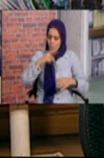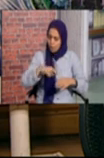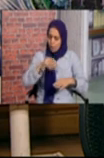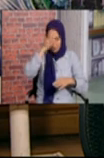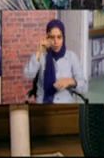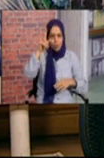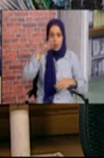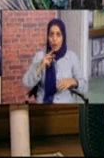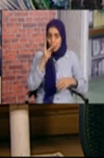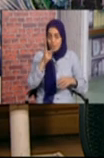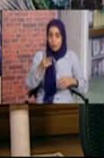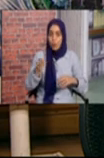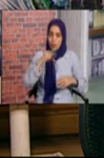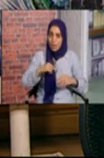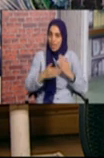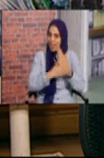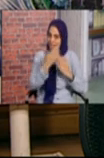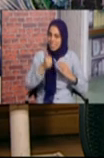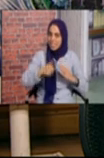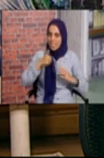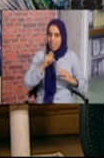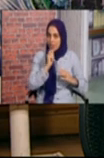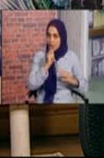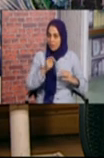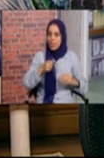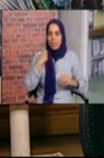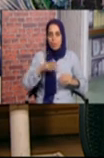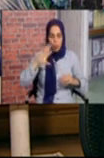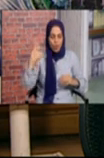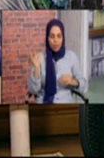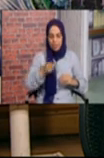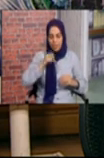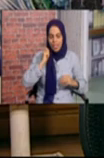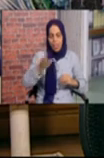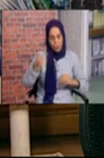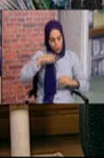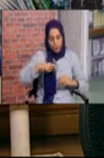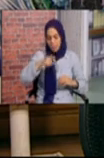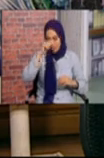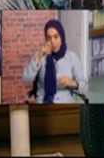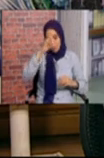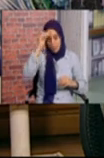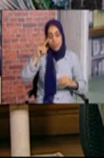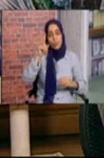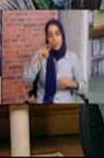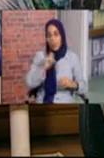الله نشوفكم في حلقة جديدة. شكرا جزيلا وموصول لضيفتنا الكريمة ولحضراتكم، وغدا نلتقي وحلقة جديدة من برنامجنا هنا مسبيرو بإذن الله.